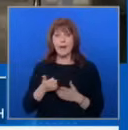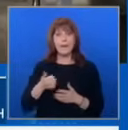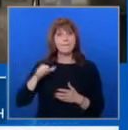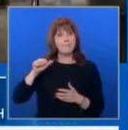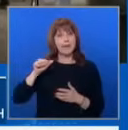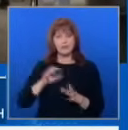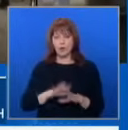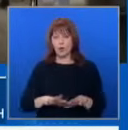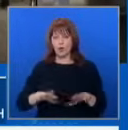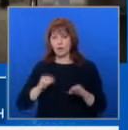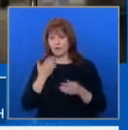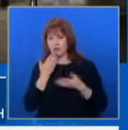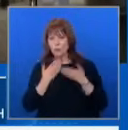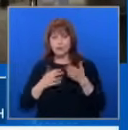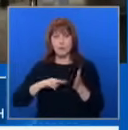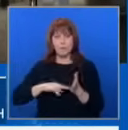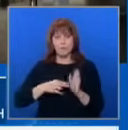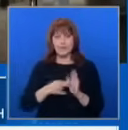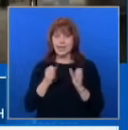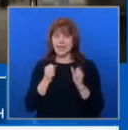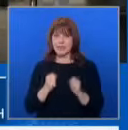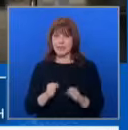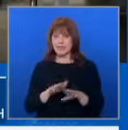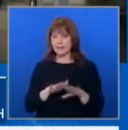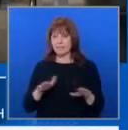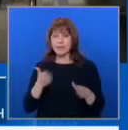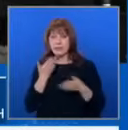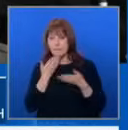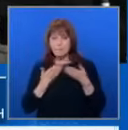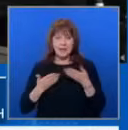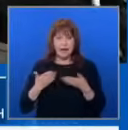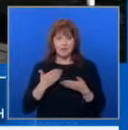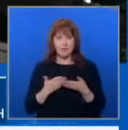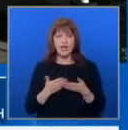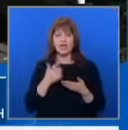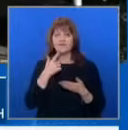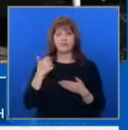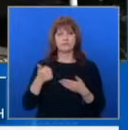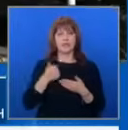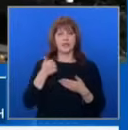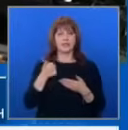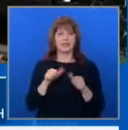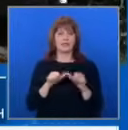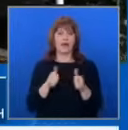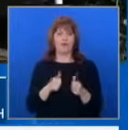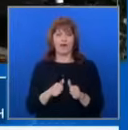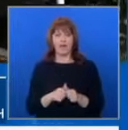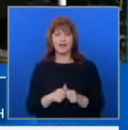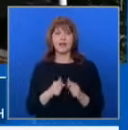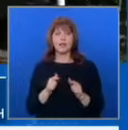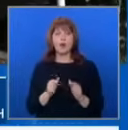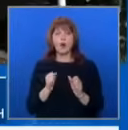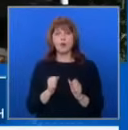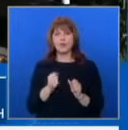да обсъжда политики, включително и да седне на масата на преговорите в лидерски формат, но тепърва